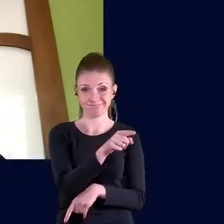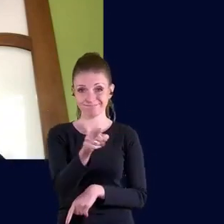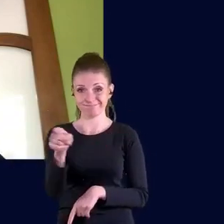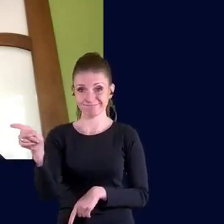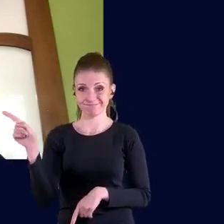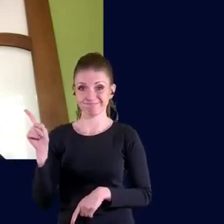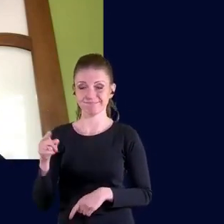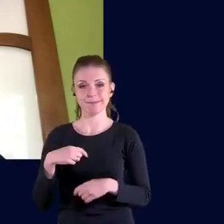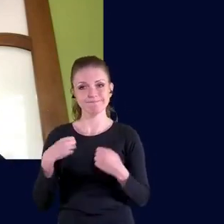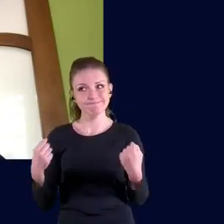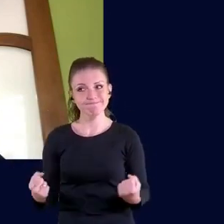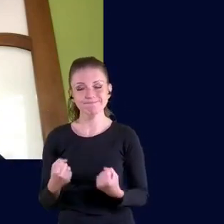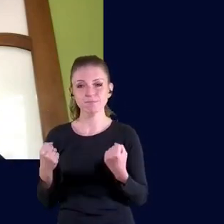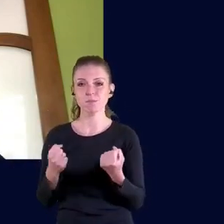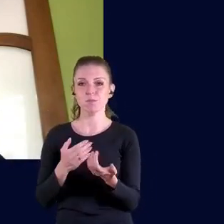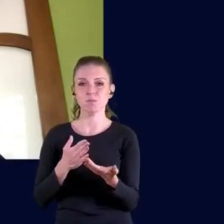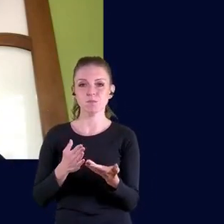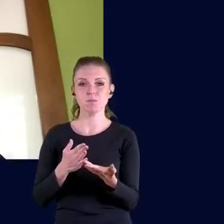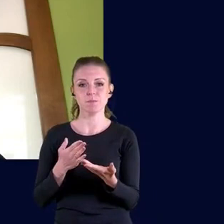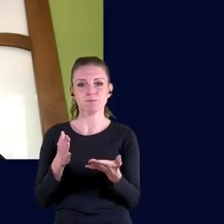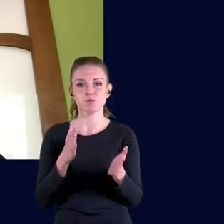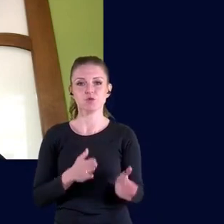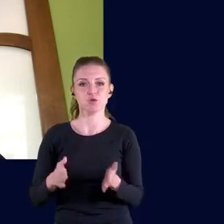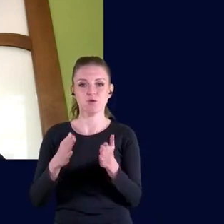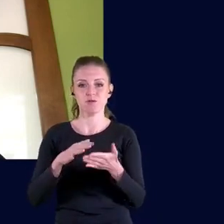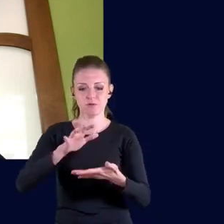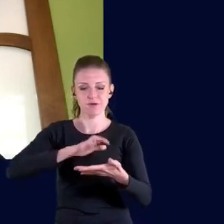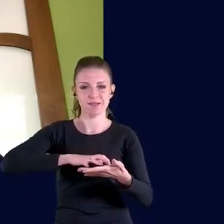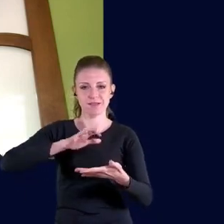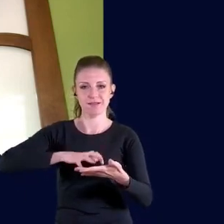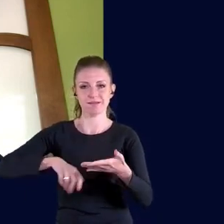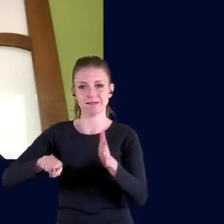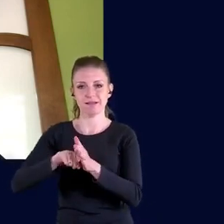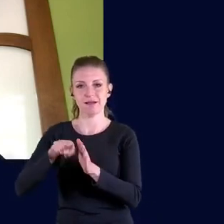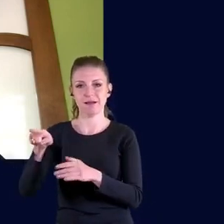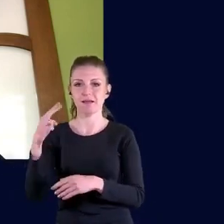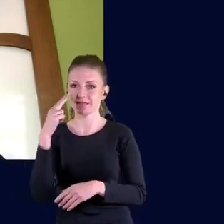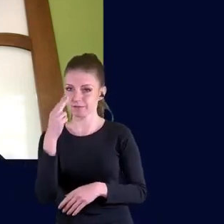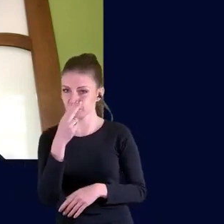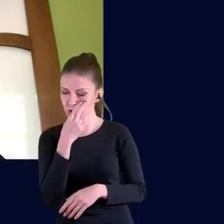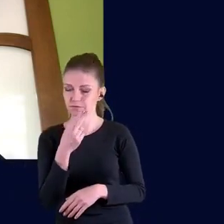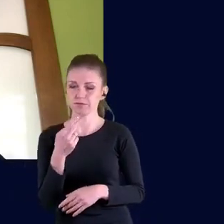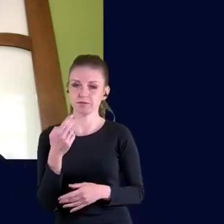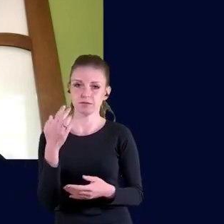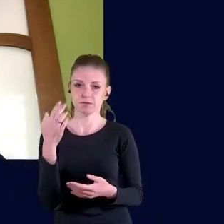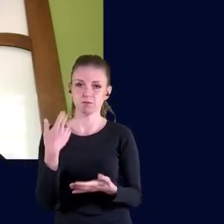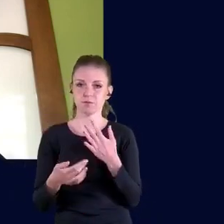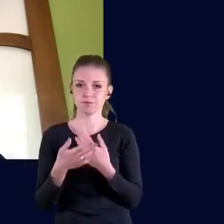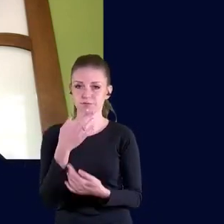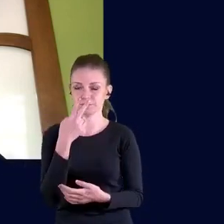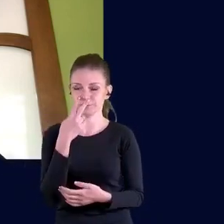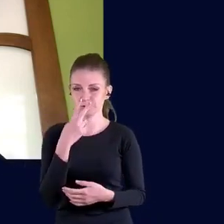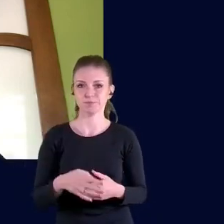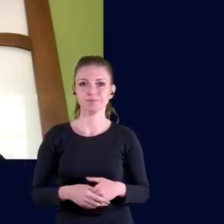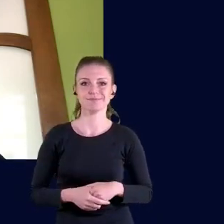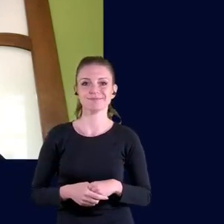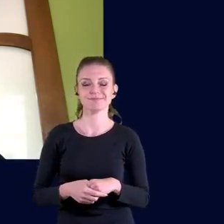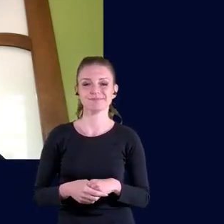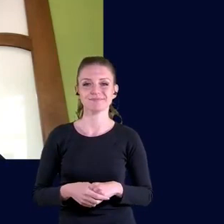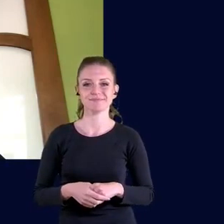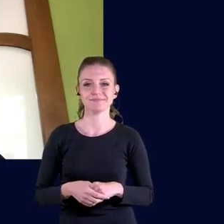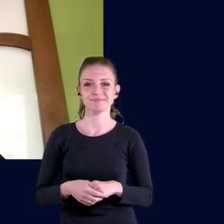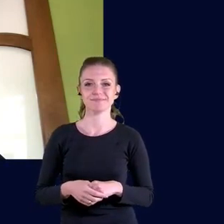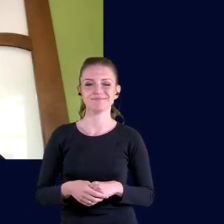starają się przygotowywać takie teksty pod kątem osób niepełnosprawnych też